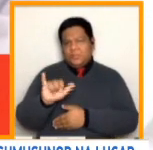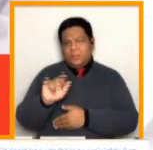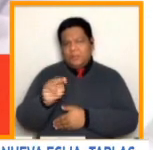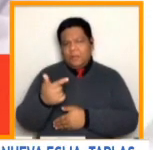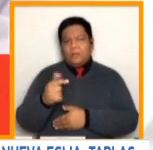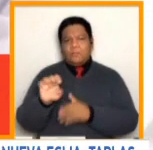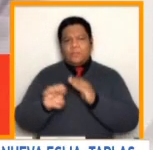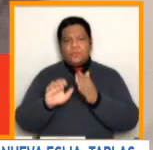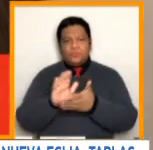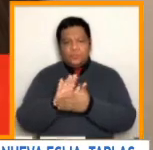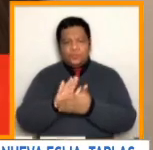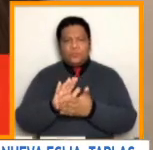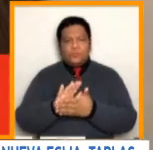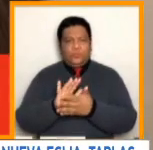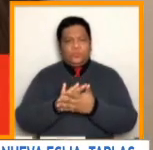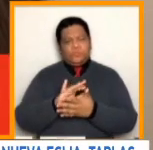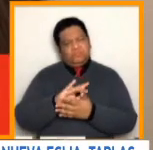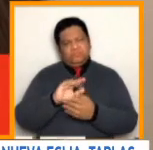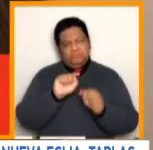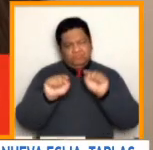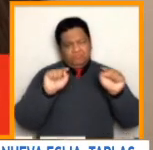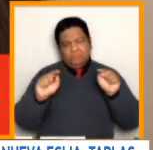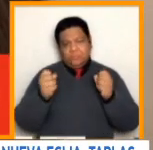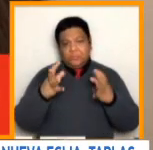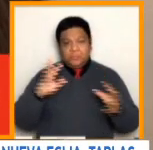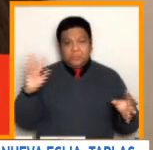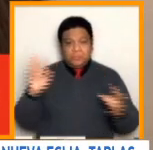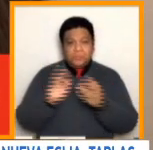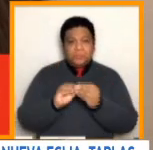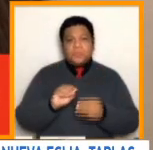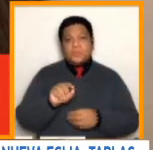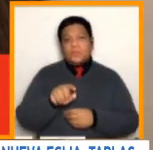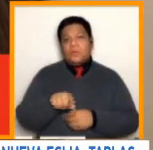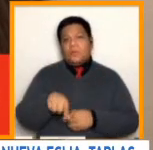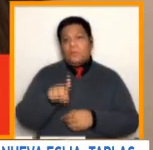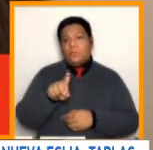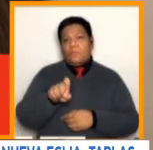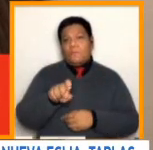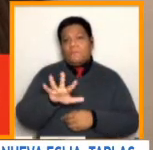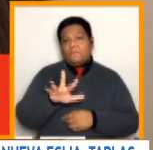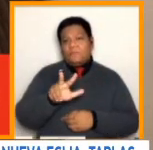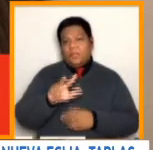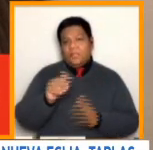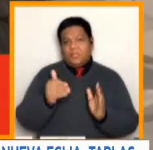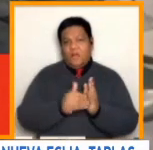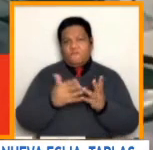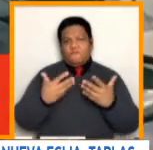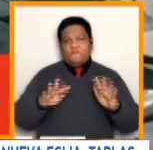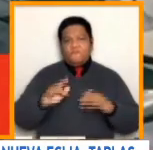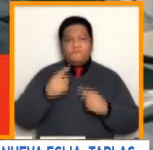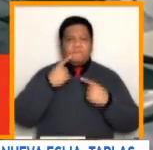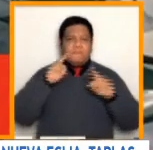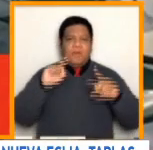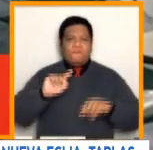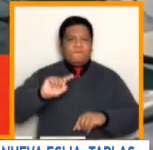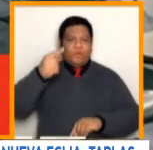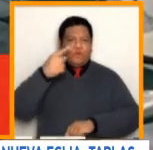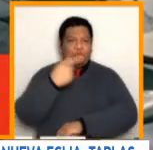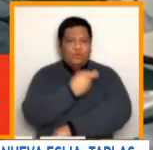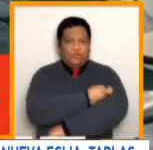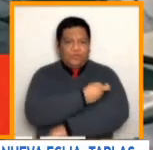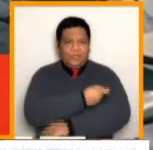kabuuan, mahigit 153,000 na ang mga nakatanggap ng first dose ng bakuna kontra COVID dito sa Caloocan City.